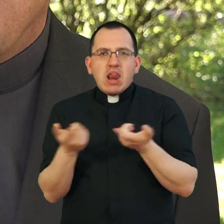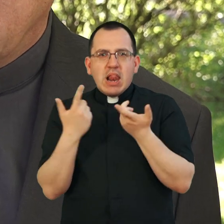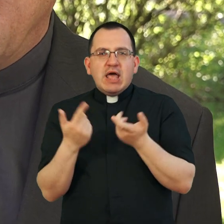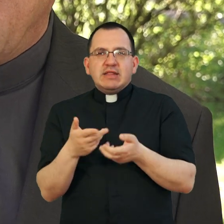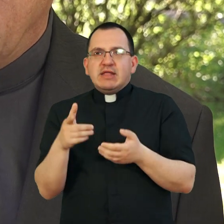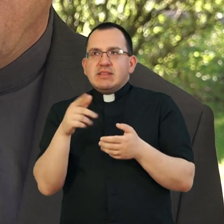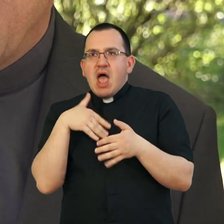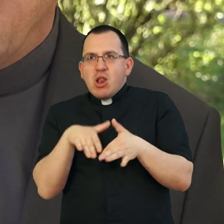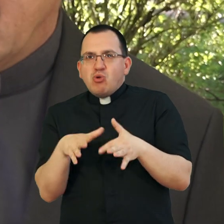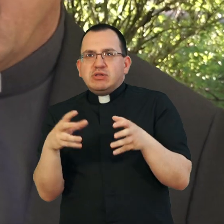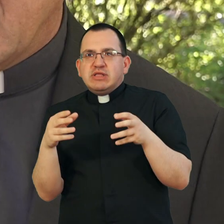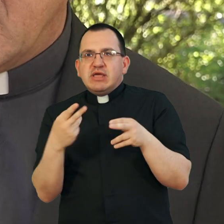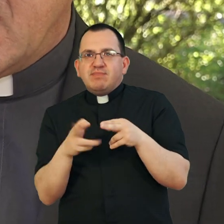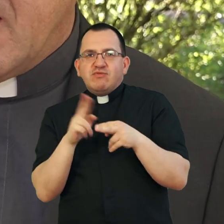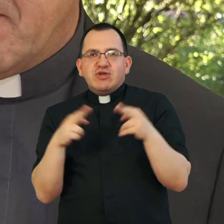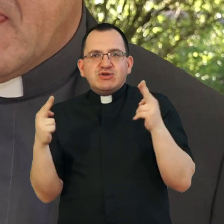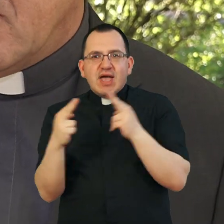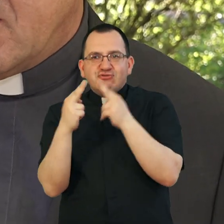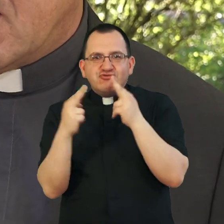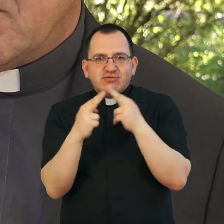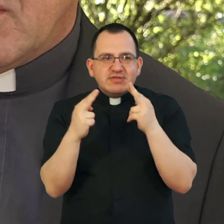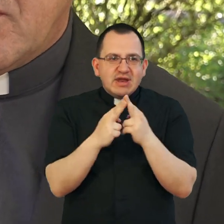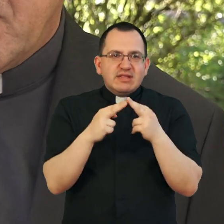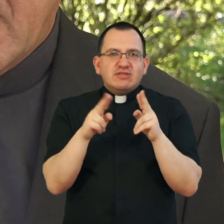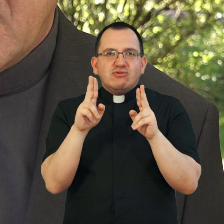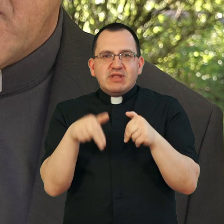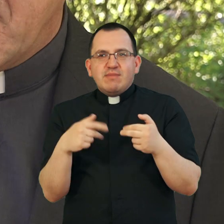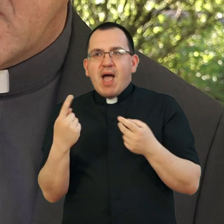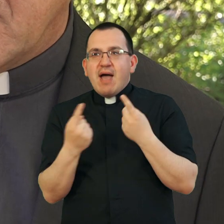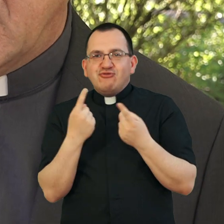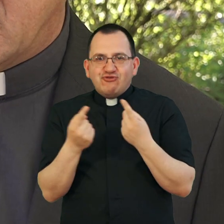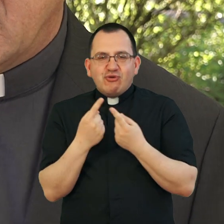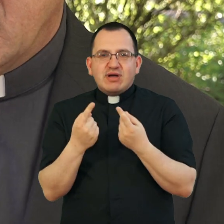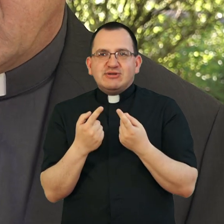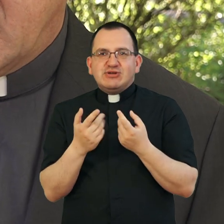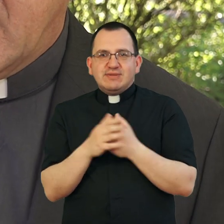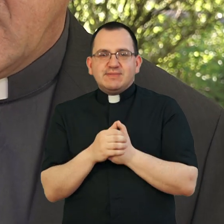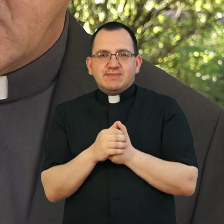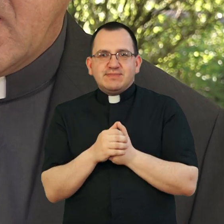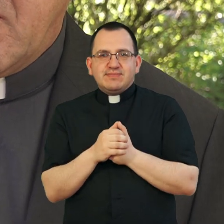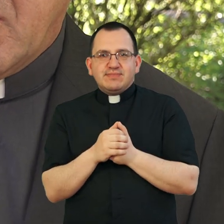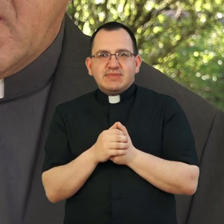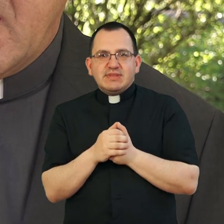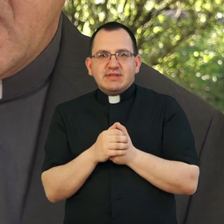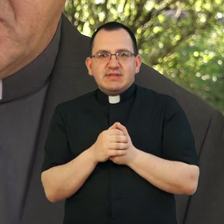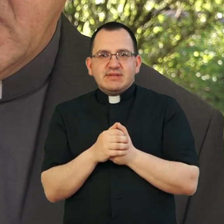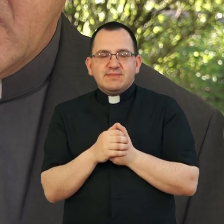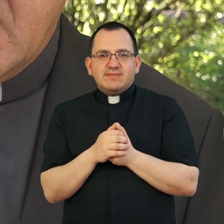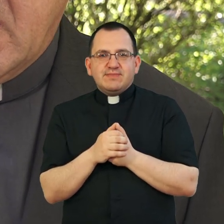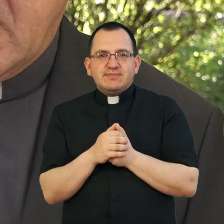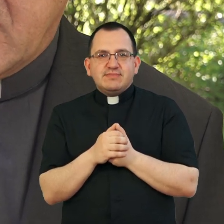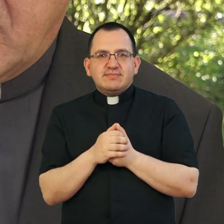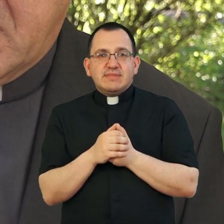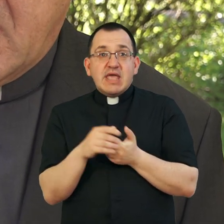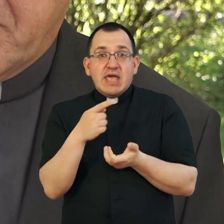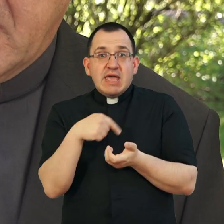i susreta i ovakvih događanja, recimo pod navodnicima masovnih, čega zadnje 2 godine nije bilo,